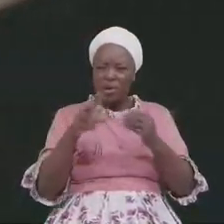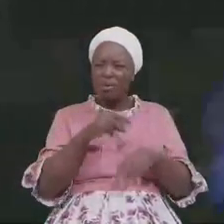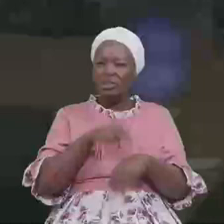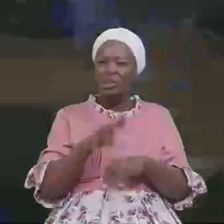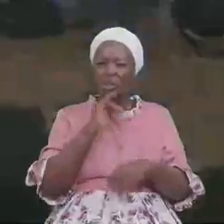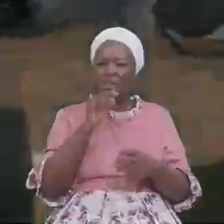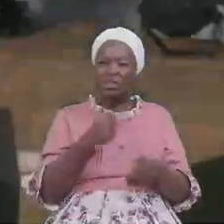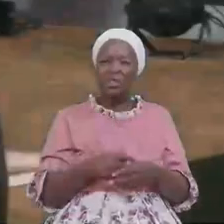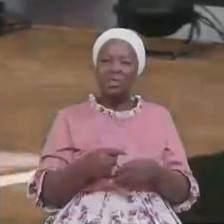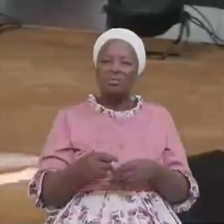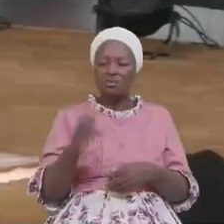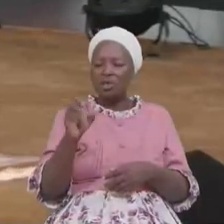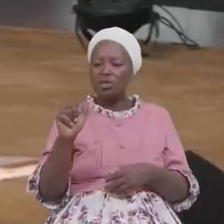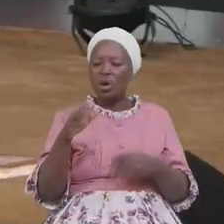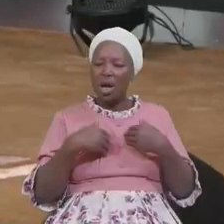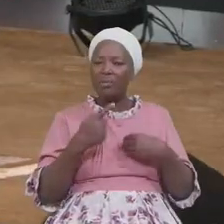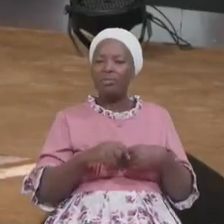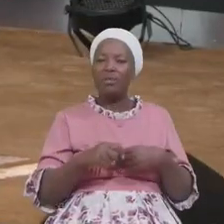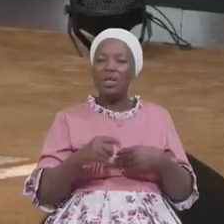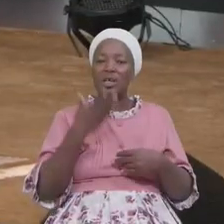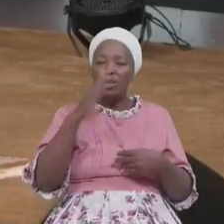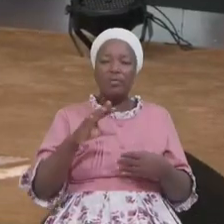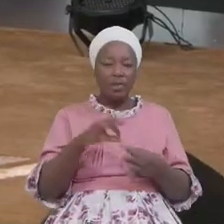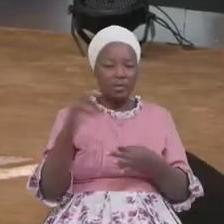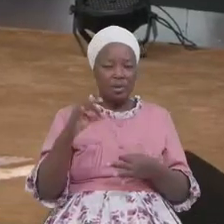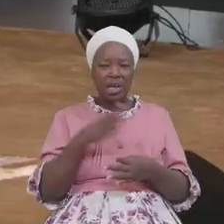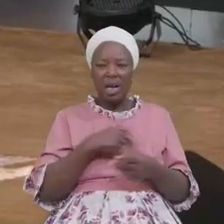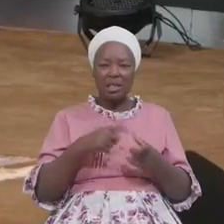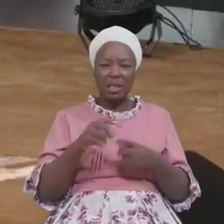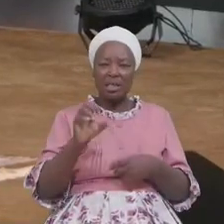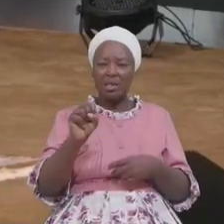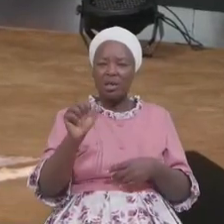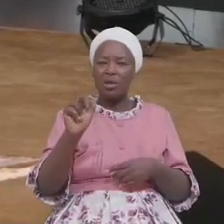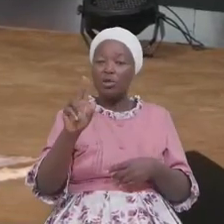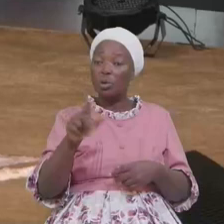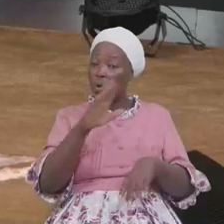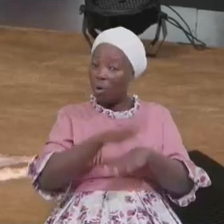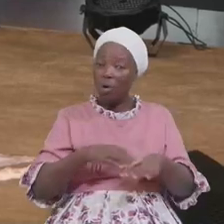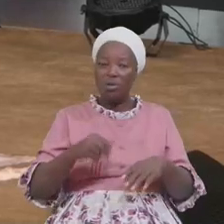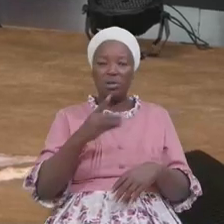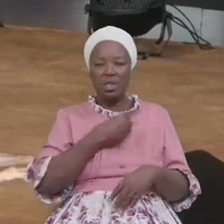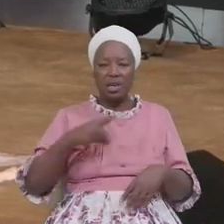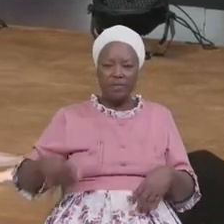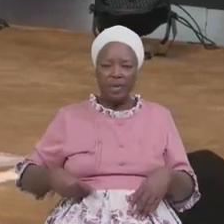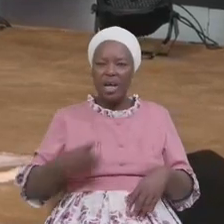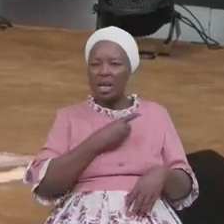Saül avait un mauvais esprit. Il avait appelé David. Et David ne devait pas jeûner